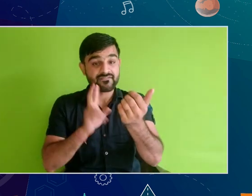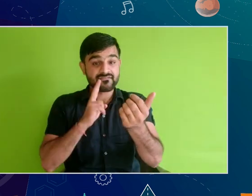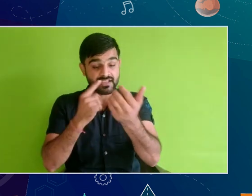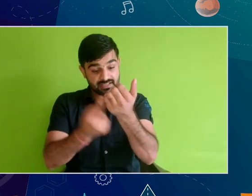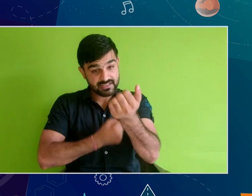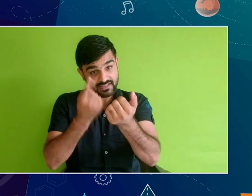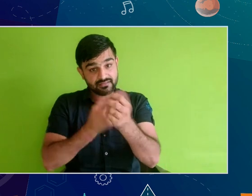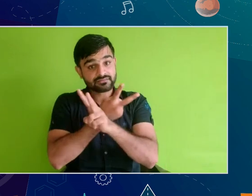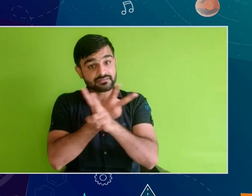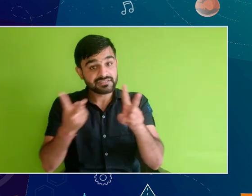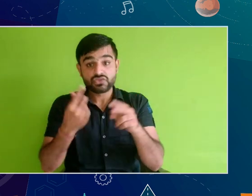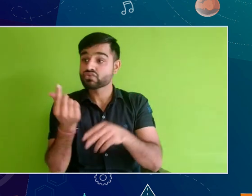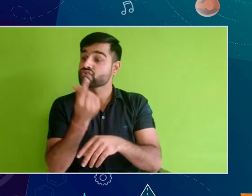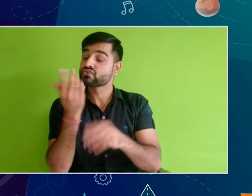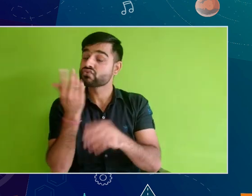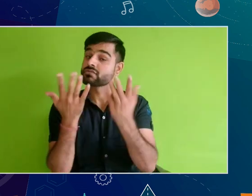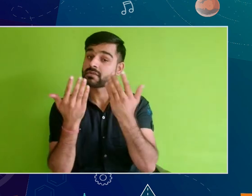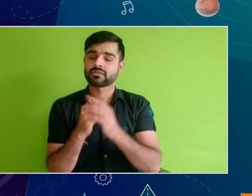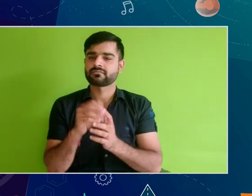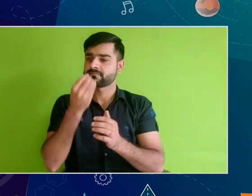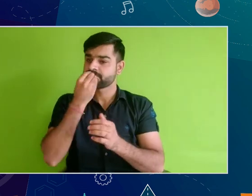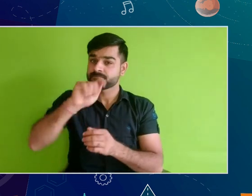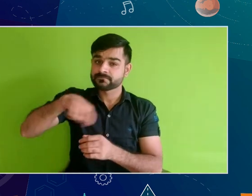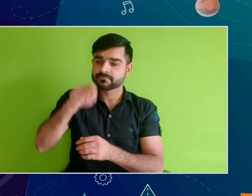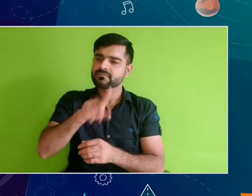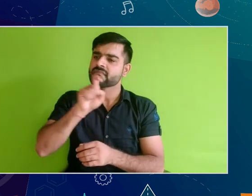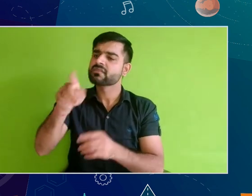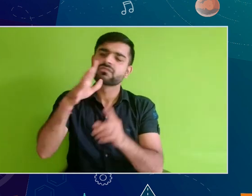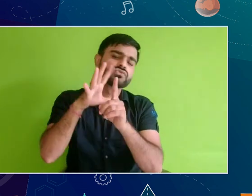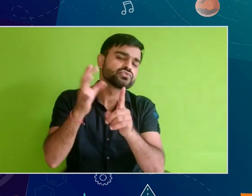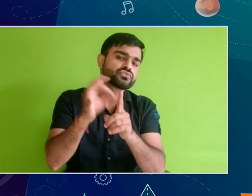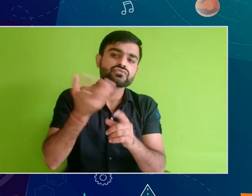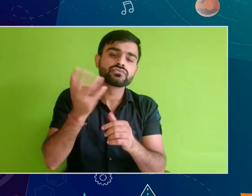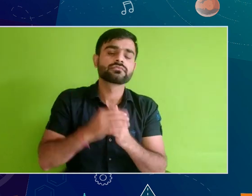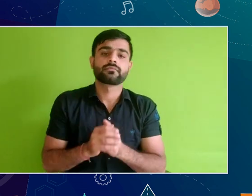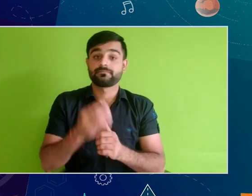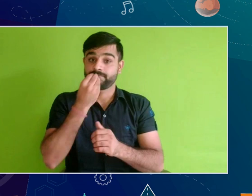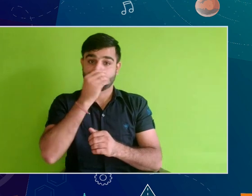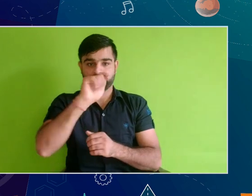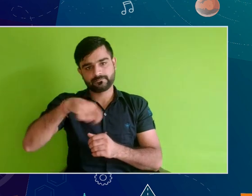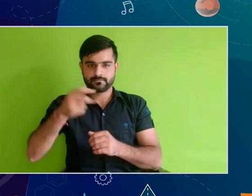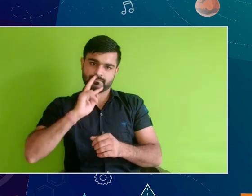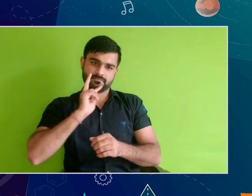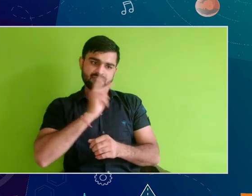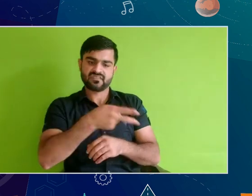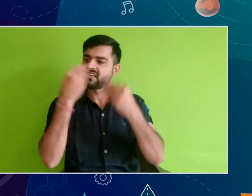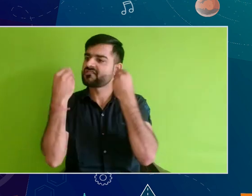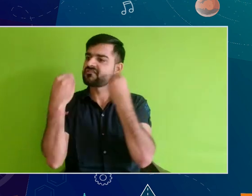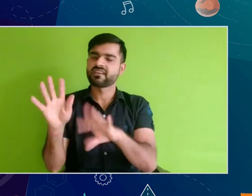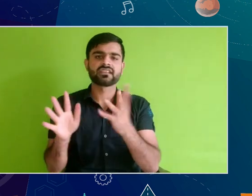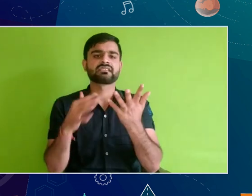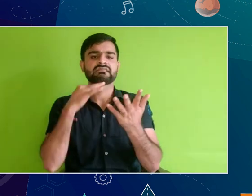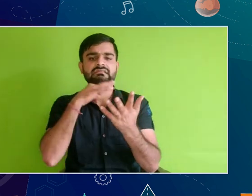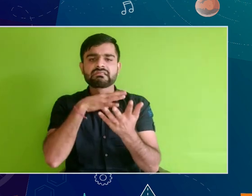सकते हैं, तो इसीलिए वो कुक से पूछ रहे थे कि तुम इनका क्या करोगे, और कुक ने कहा कि ये सब तो वेस्ट है, ये कूड़ा है, मैं तो